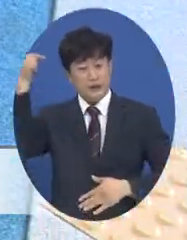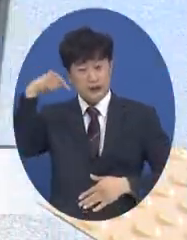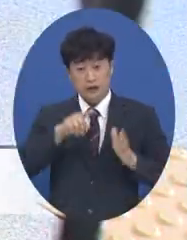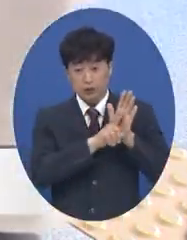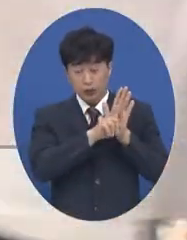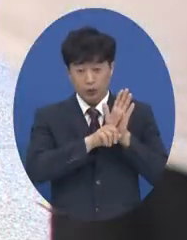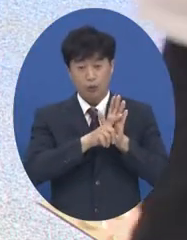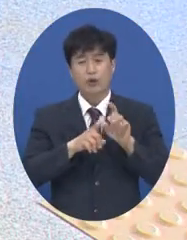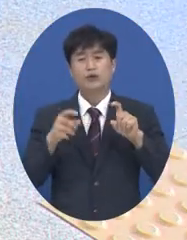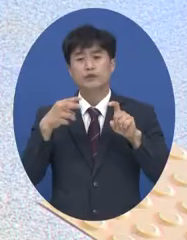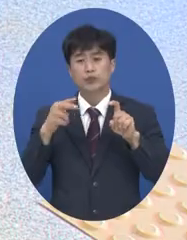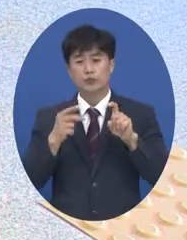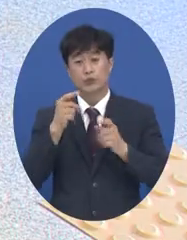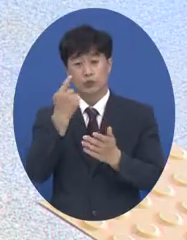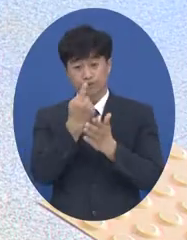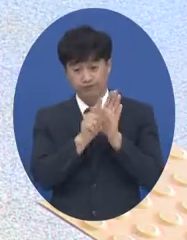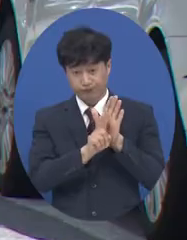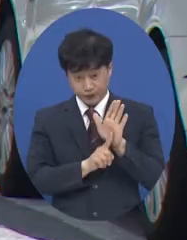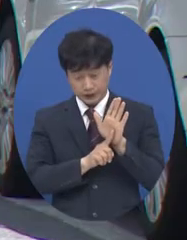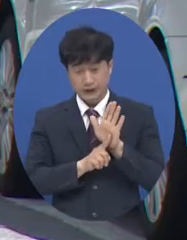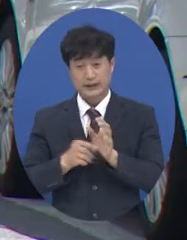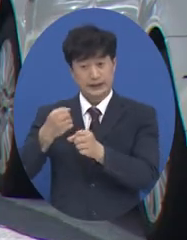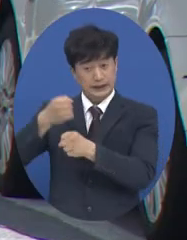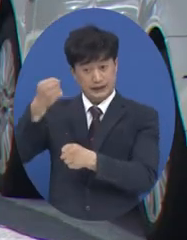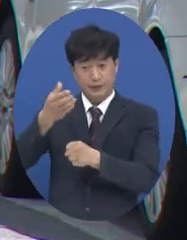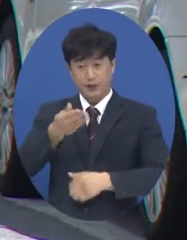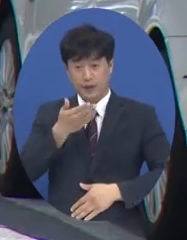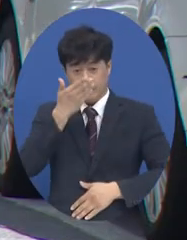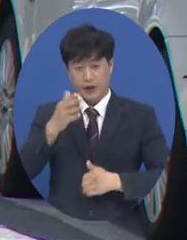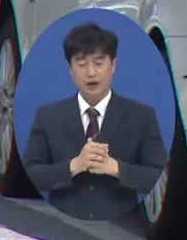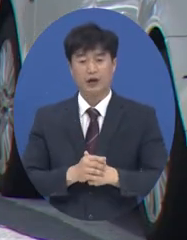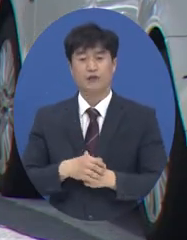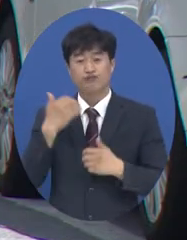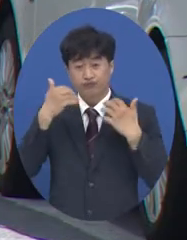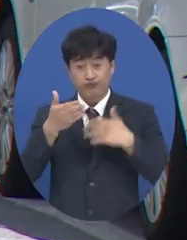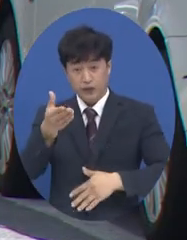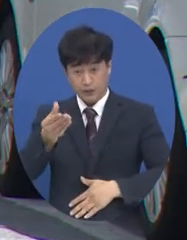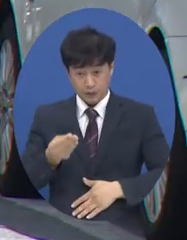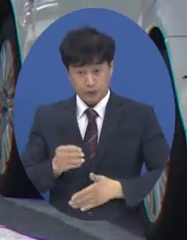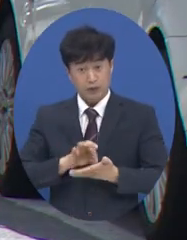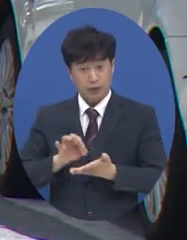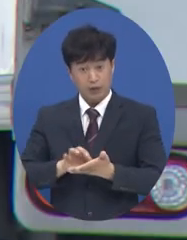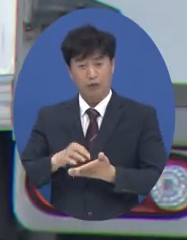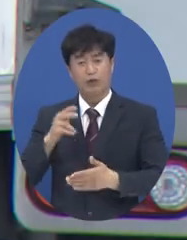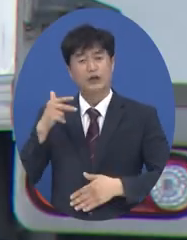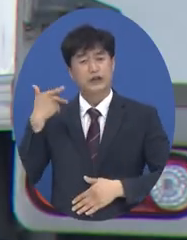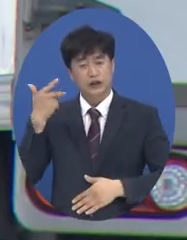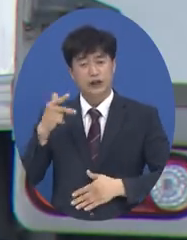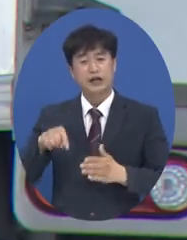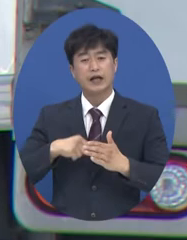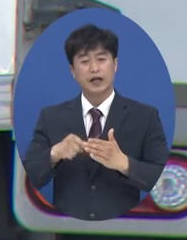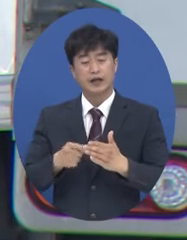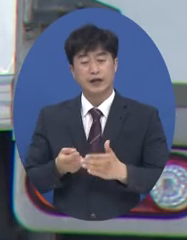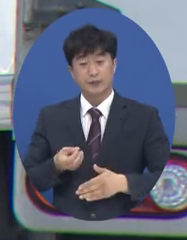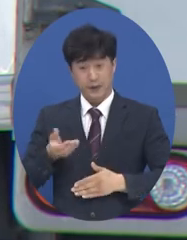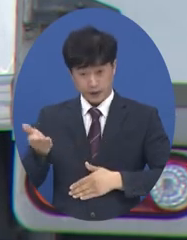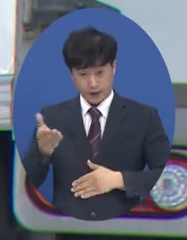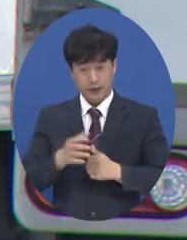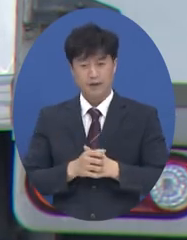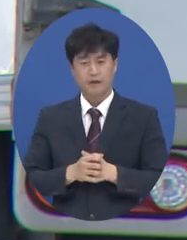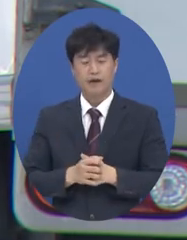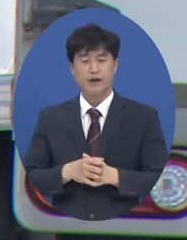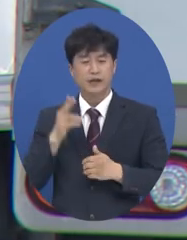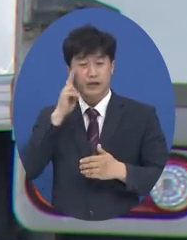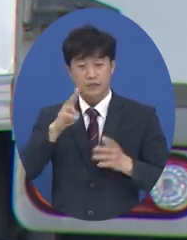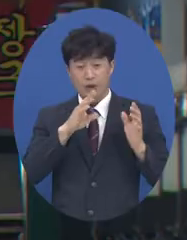낮추는 효과가 있다는 양산을 빌려줍니다. 시민 누구나 빌려 쓰고 일주일 안에 반납하면 됩니다. 폭염에 맞서 시민들의